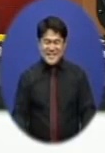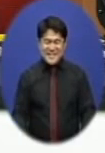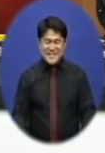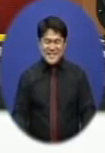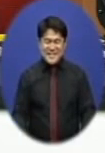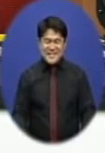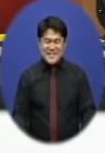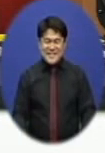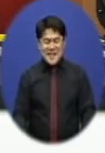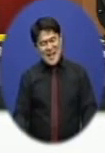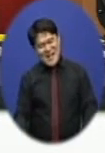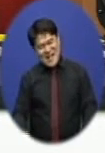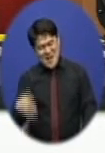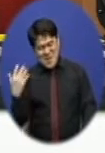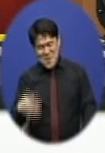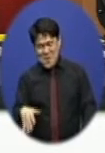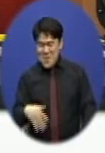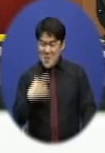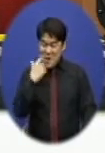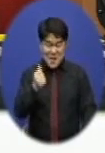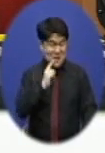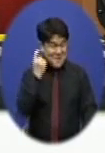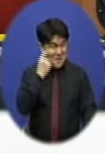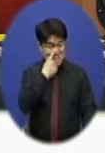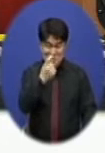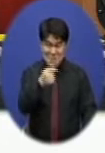아이고. 황기야 이놈아. 이야 아버님 멋쟁이시다.